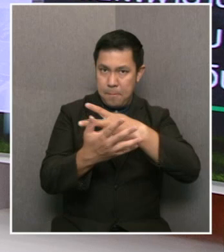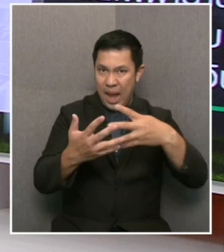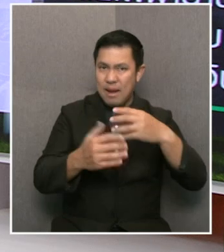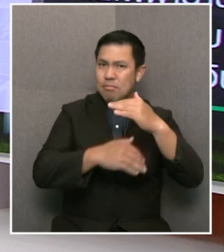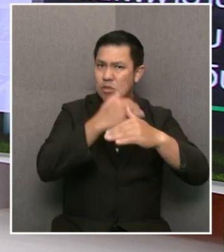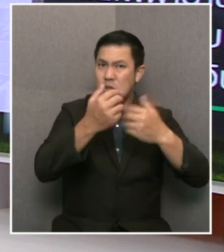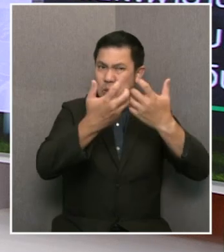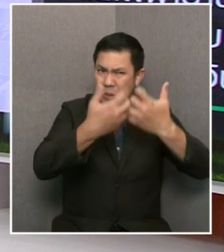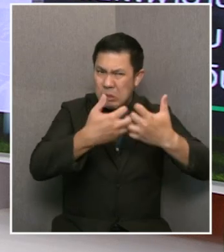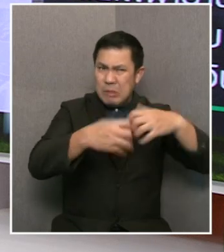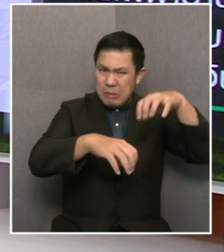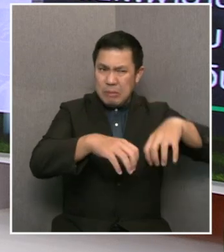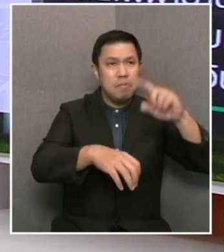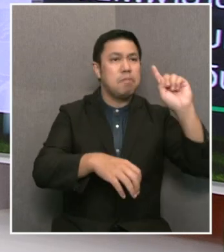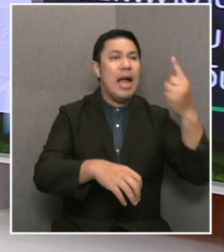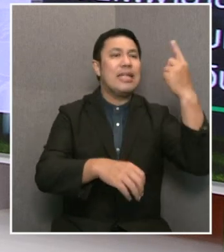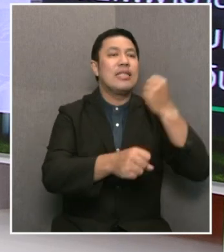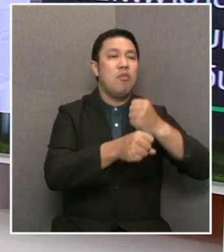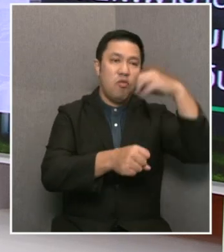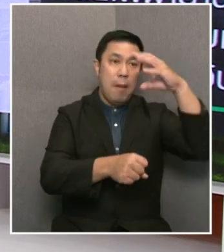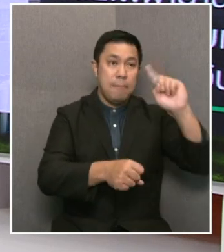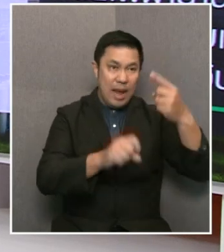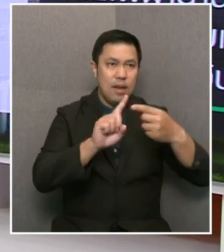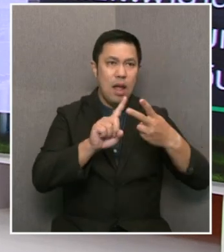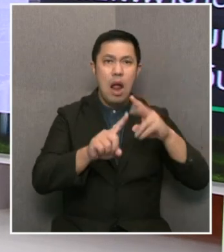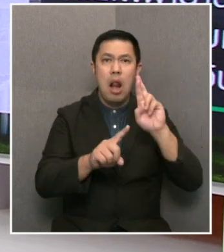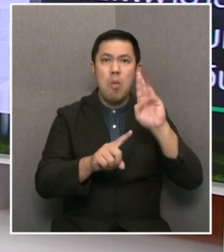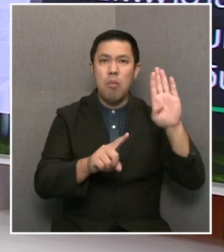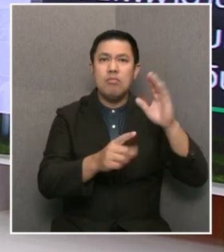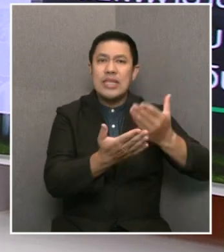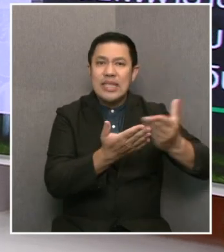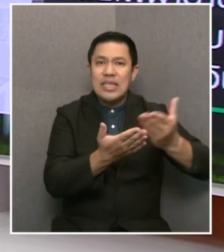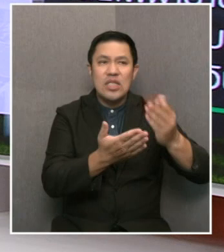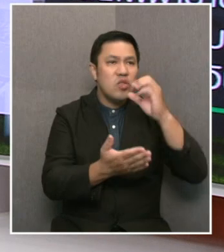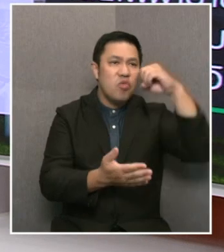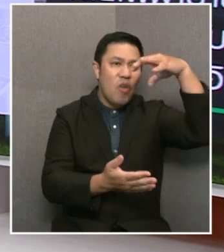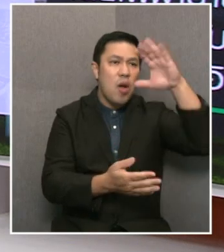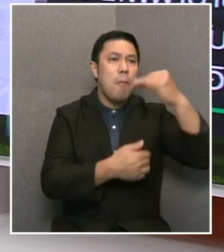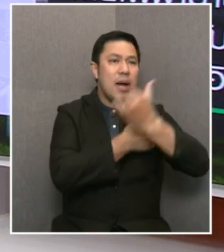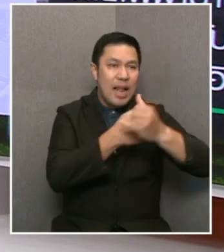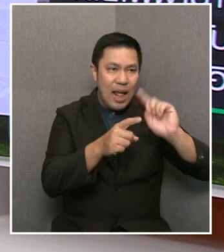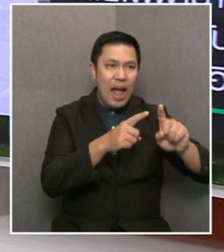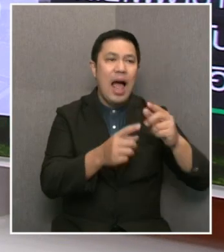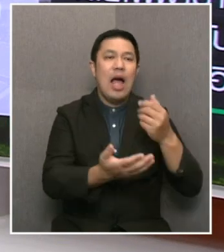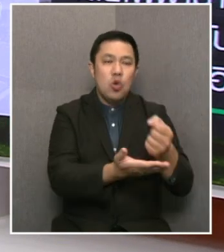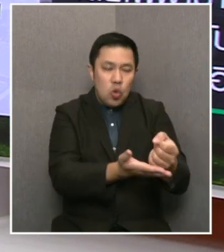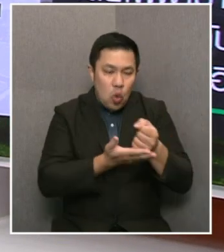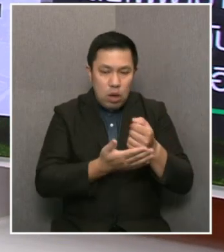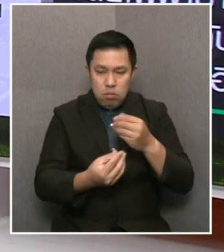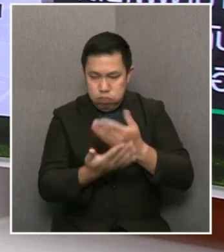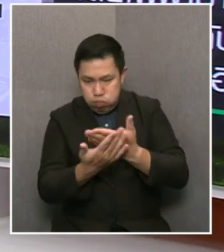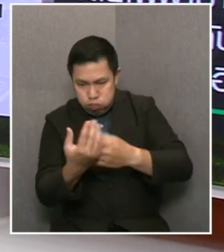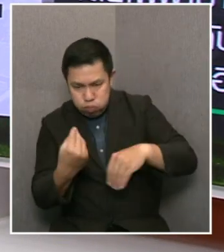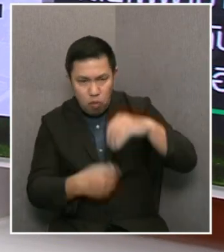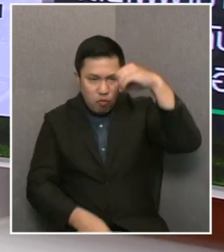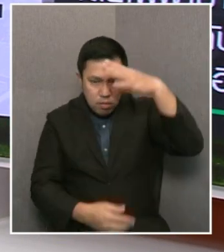งงานไฟฟ้าใหม่เป็นการพัฒนาระบบส่งไฟฟ้าและการรับซื้อไฟฟ้าจากต่างประเทศสร้างความมั่นคงและความเพียงพอต่อความต้องการ